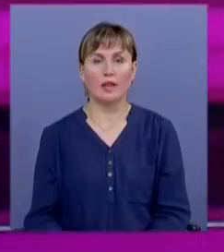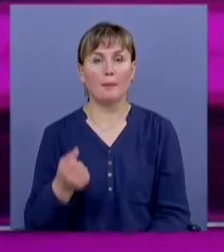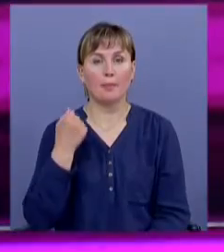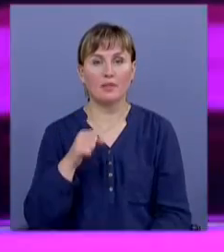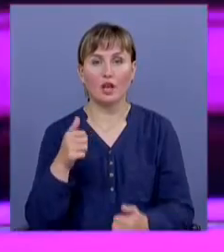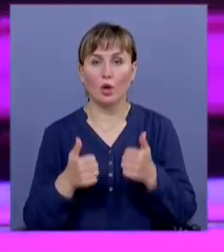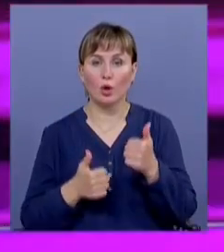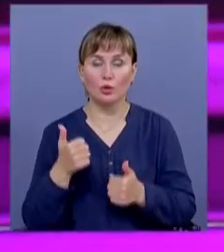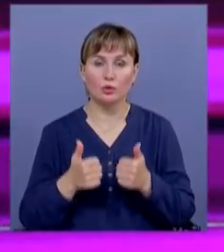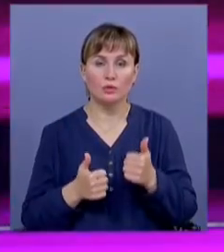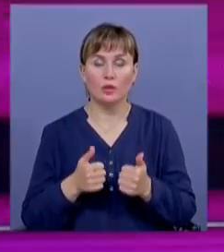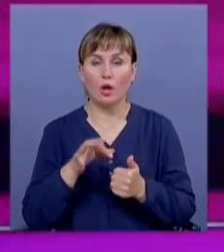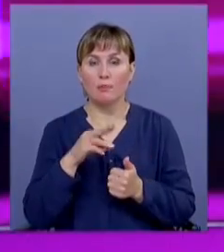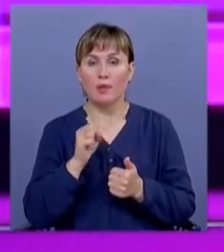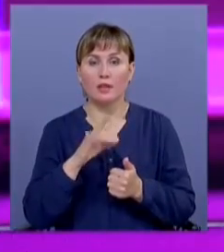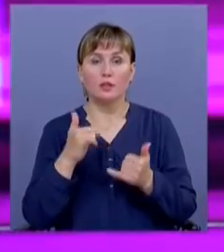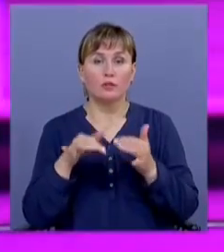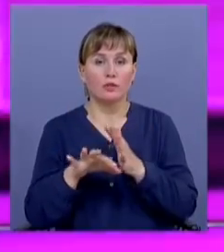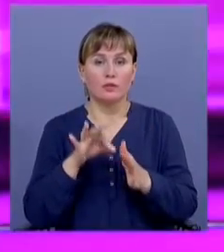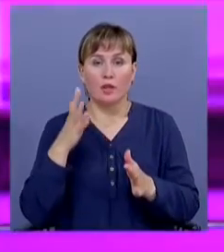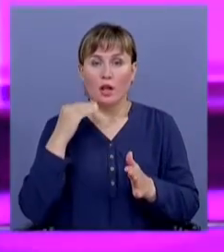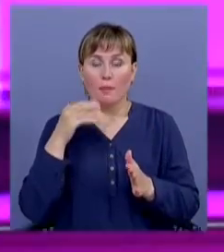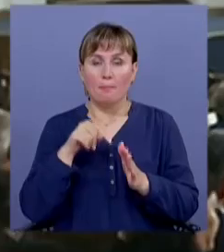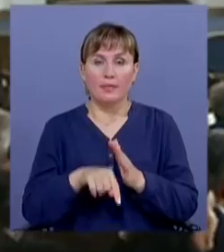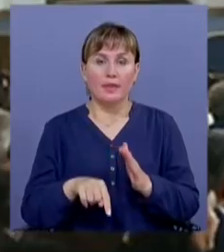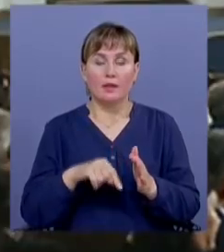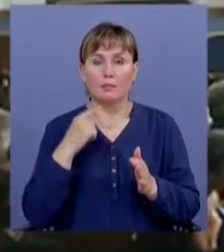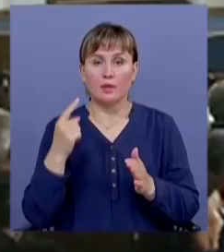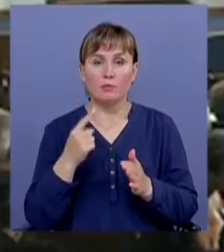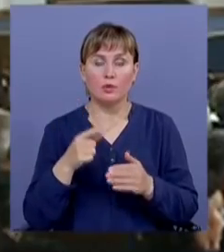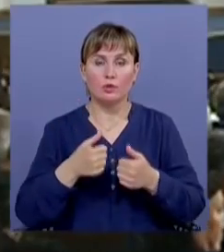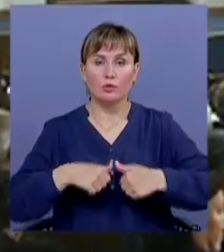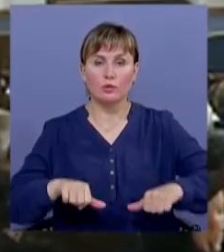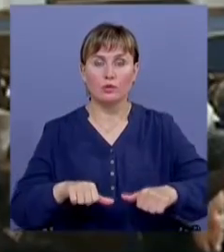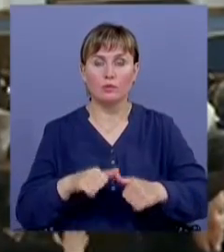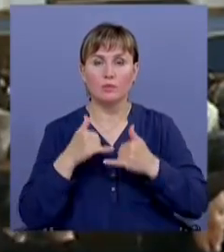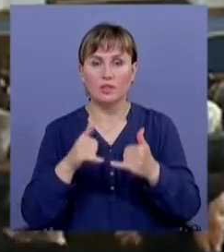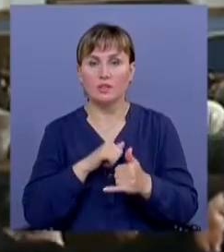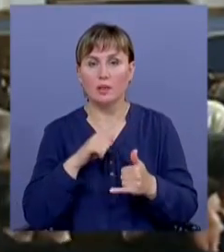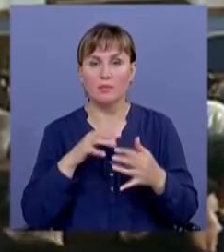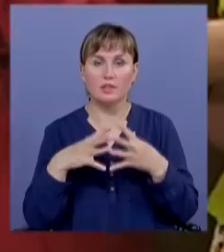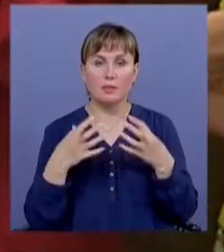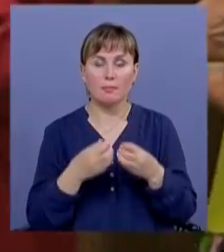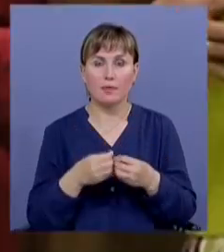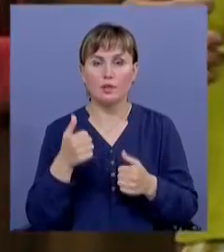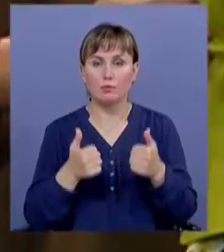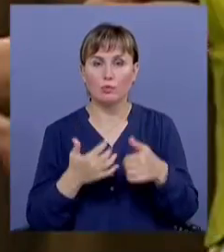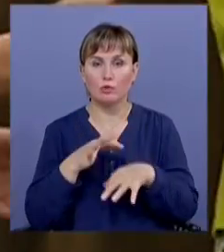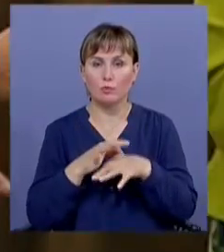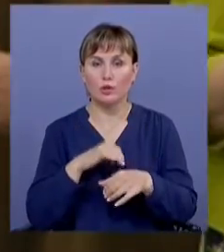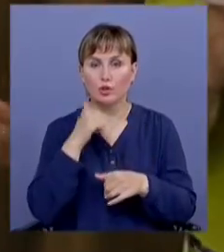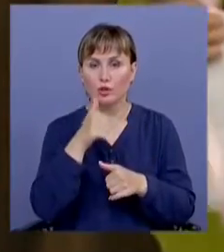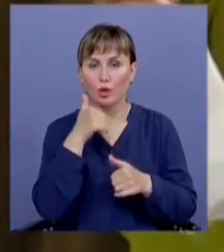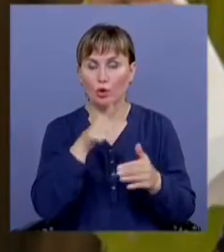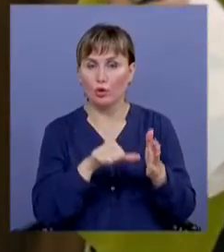Победителей конкурса «Мерия Леотбасе» сегодня определили в Алматы. Премьерными жюри признало сразу две семьи. Смотр проходит уже шестой год